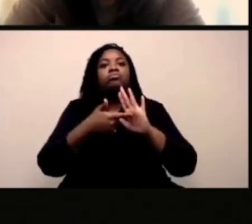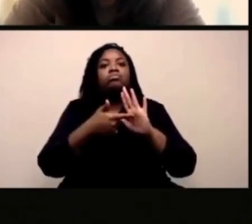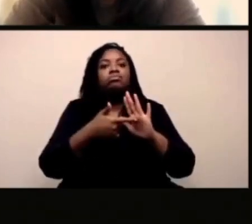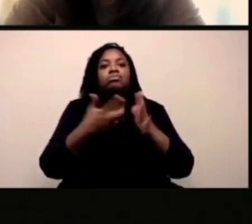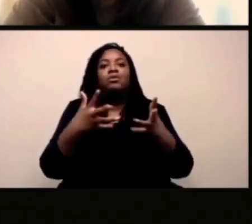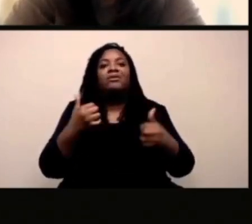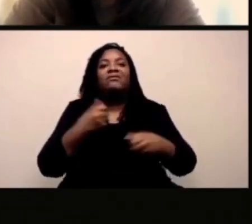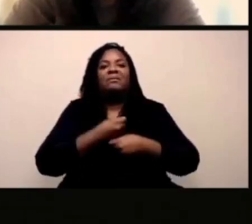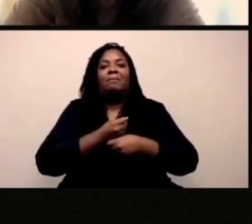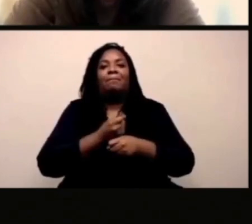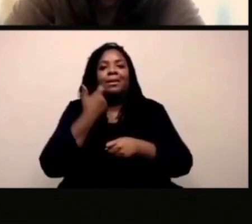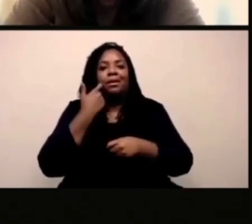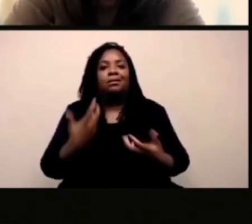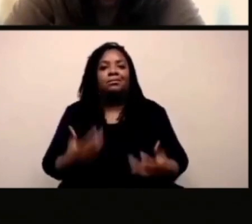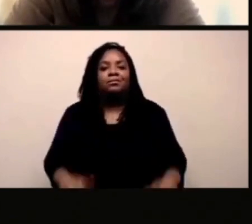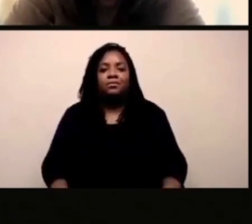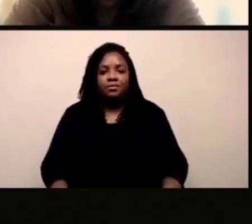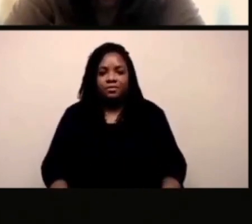皆さんに